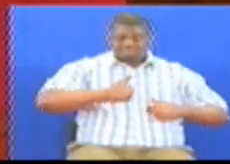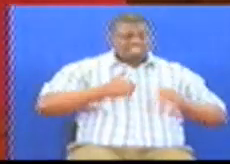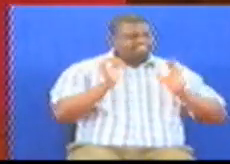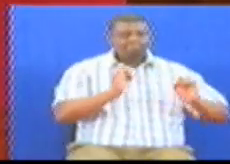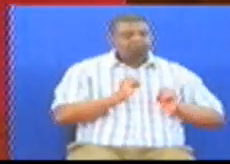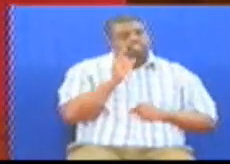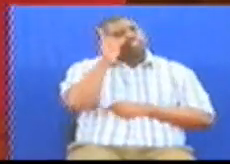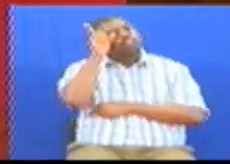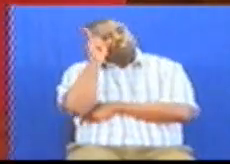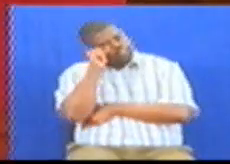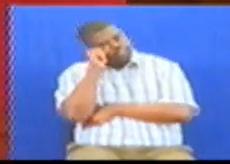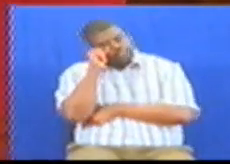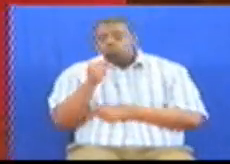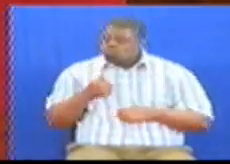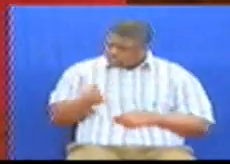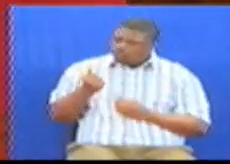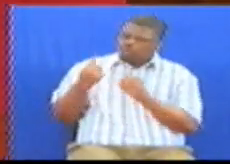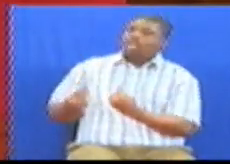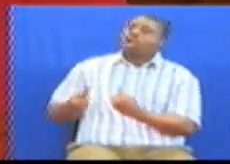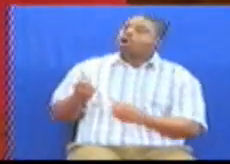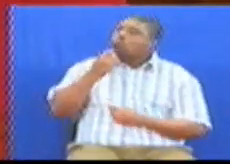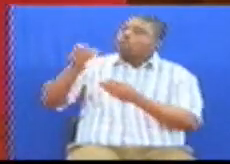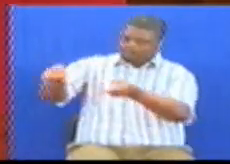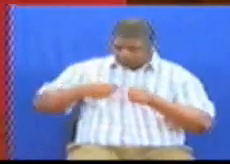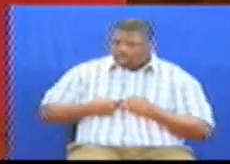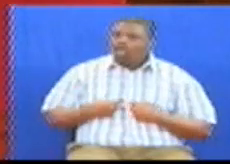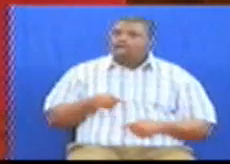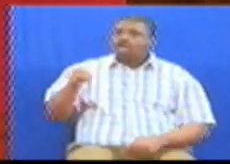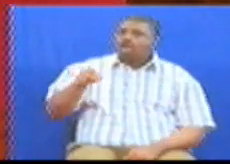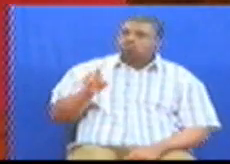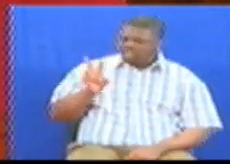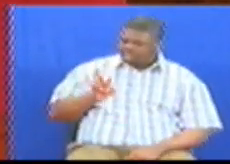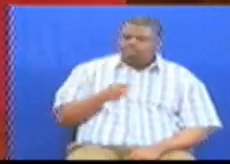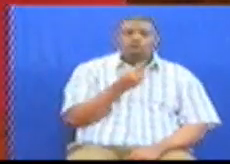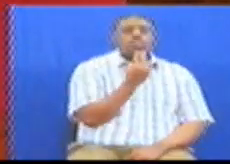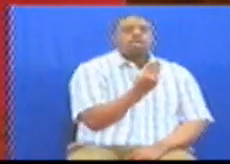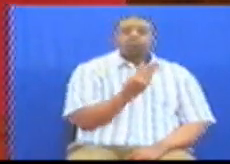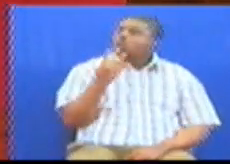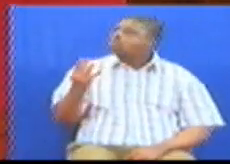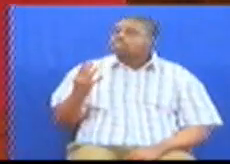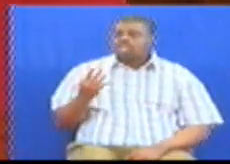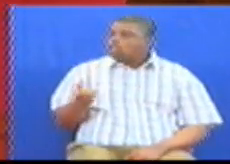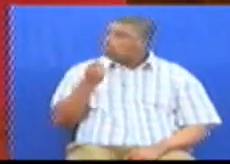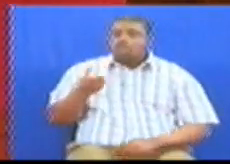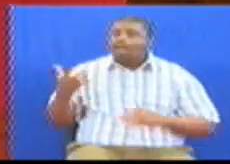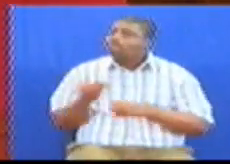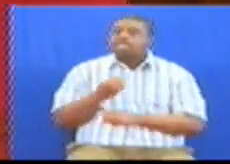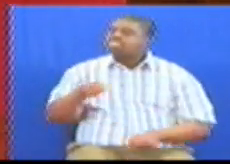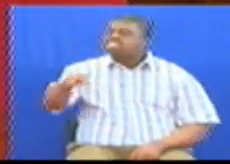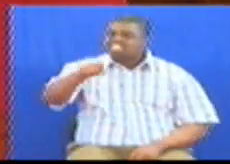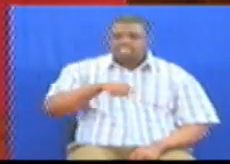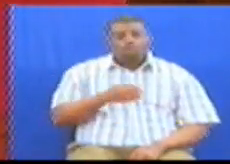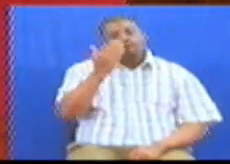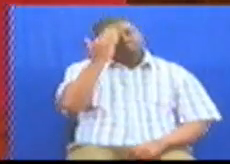Watanipa kura, atashangaa. Na hao Chadema ambao wako waliobaki watatu wane, kura hazikupata. Wanajua nazofanya kazi katika wilaya